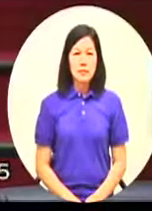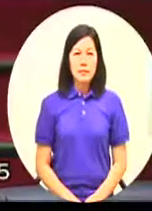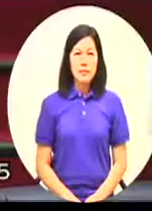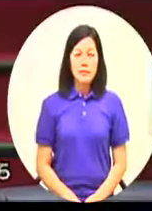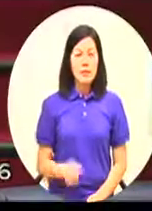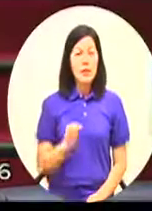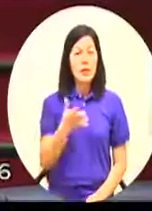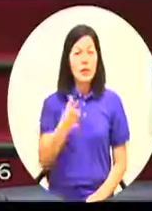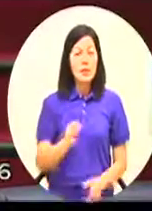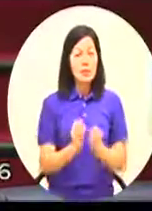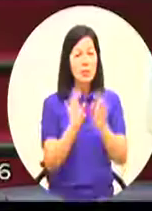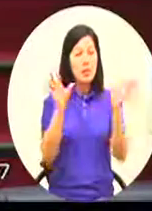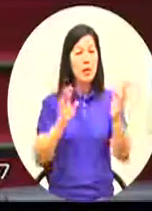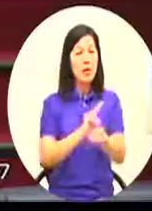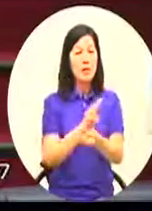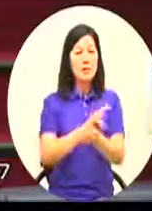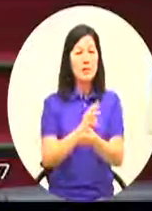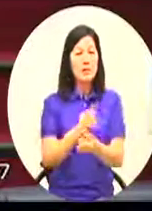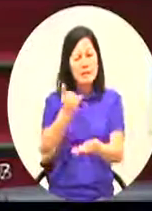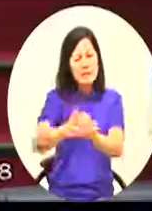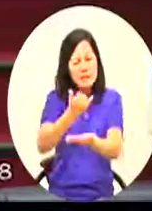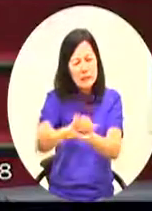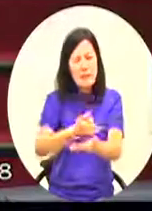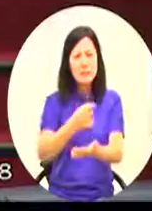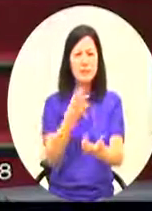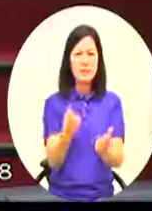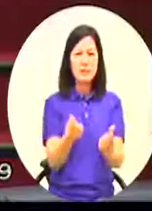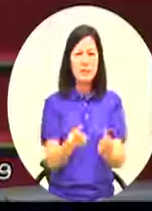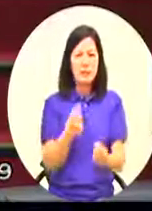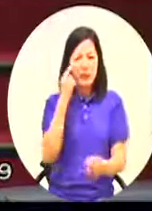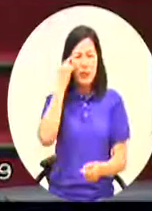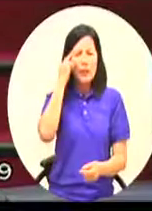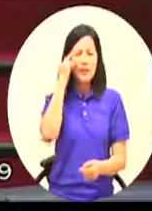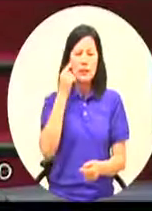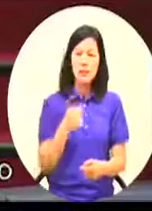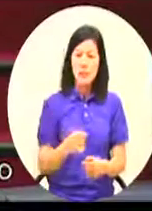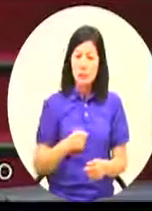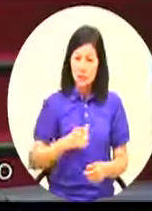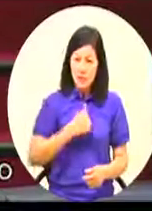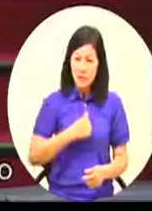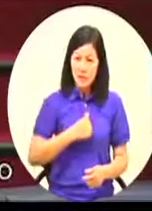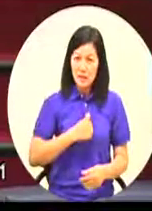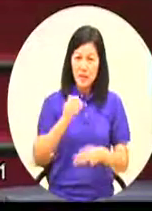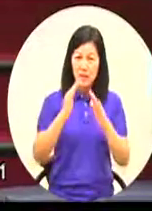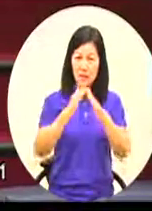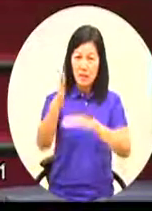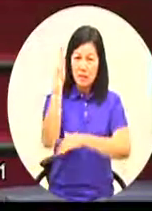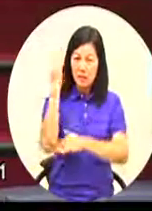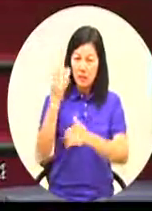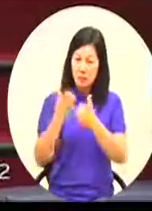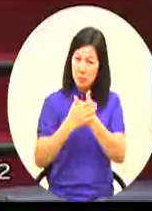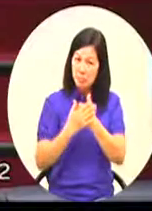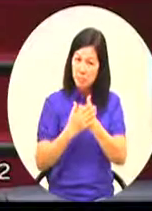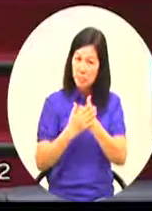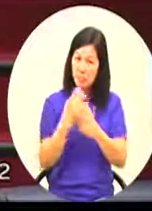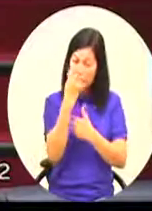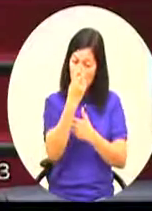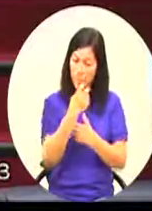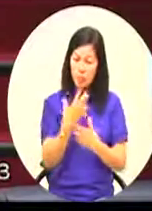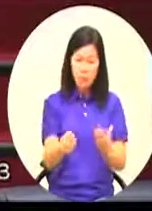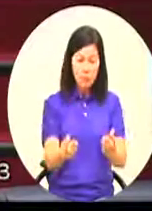为什么我们茂林乡就像乞丐一样，感受不到我们真正是否对我们茂林区的照顾？